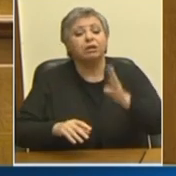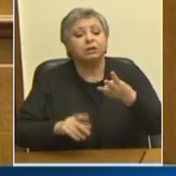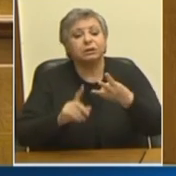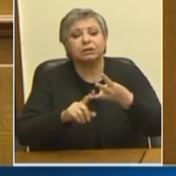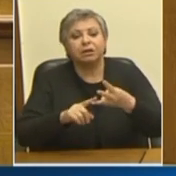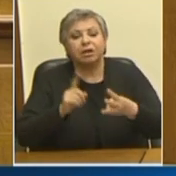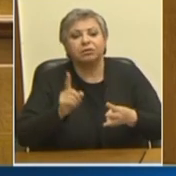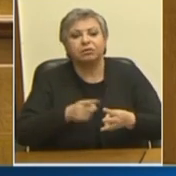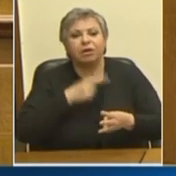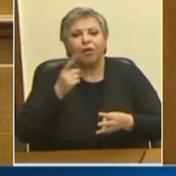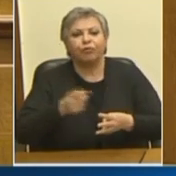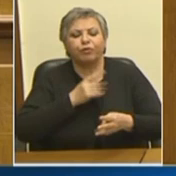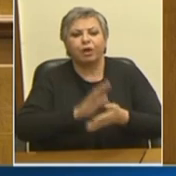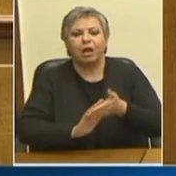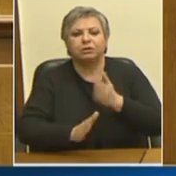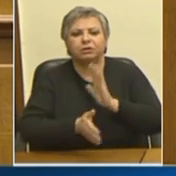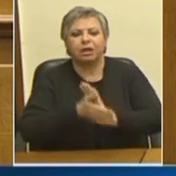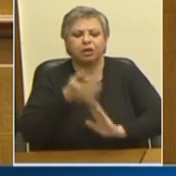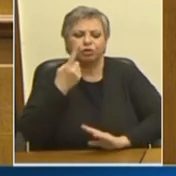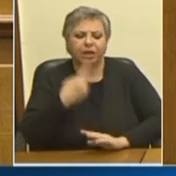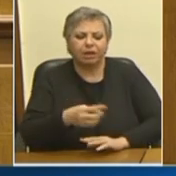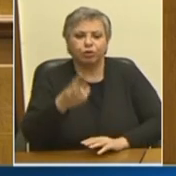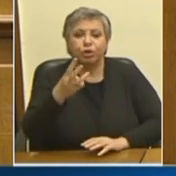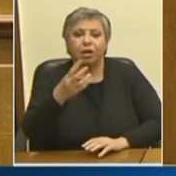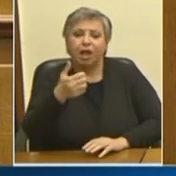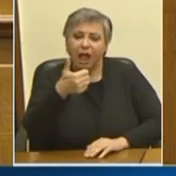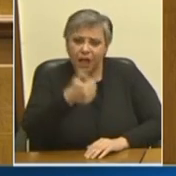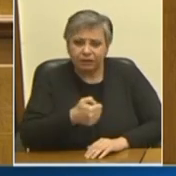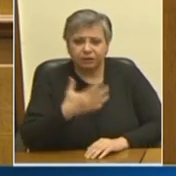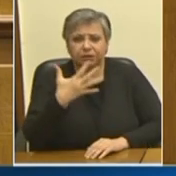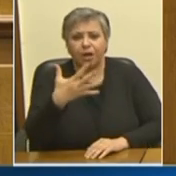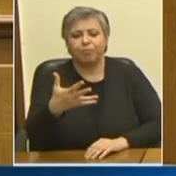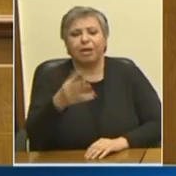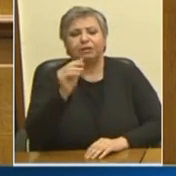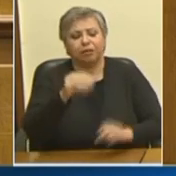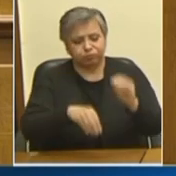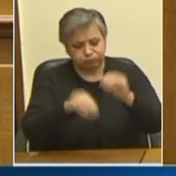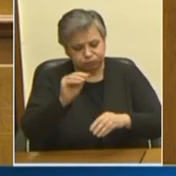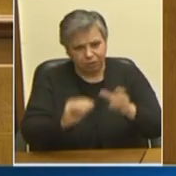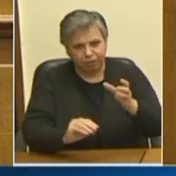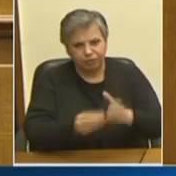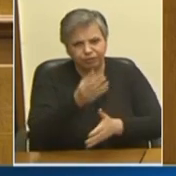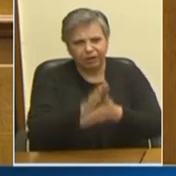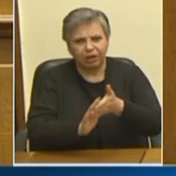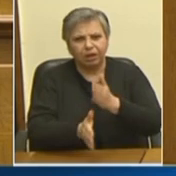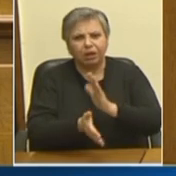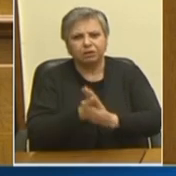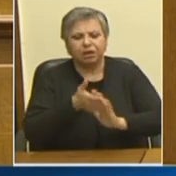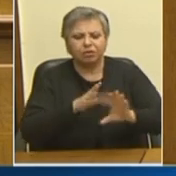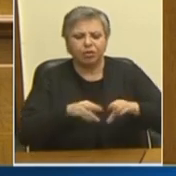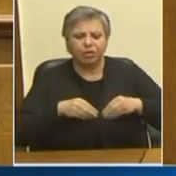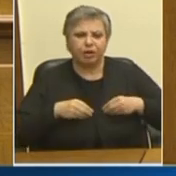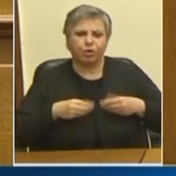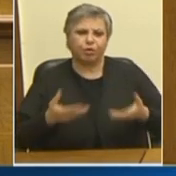και να θέλει 165. Είναι κάτι που μου προτάθηκε από καθηγητές της νομικής πάνω στο σημείο